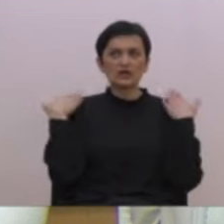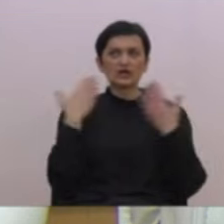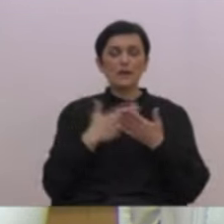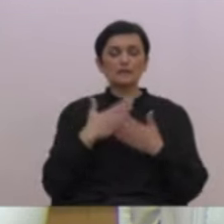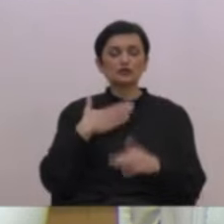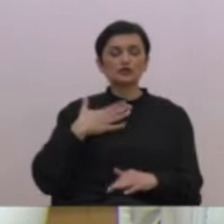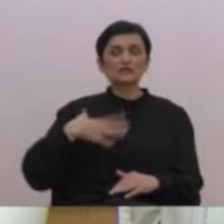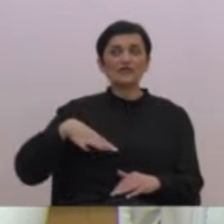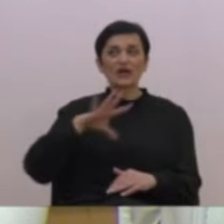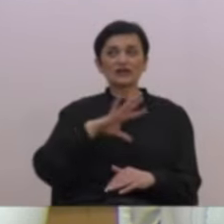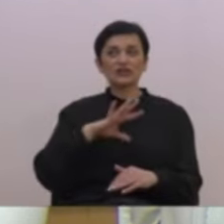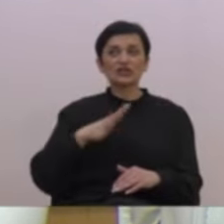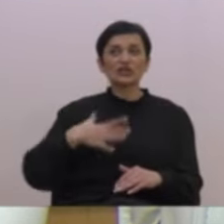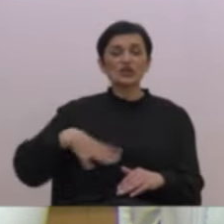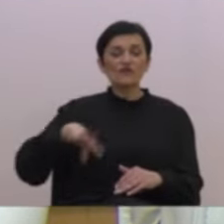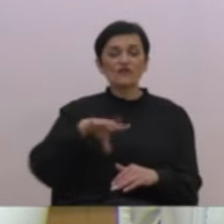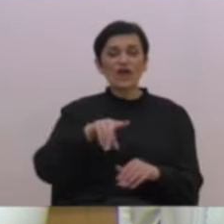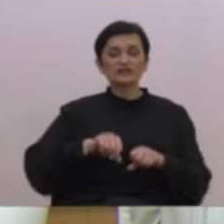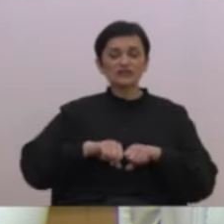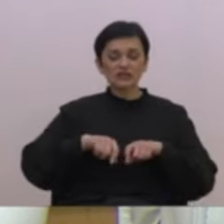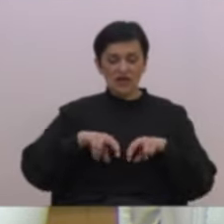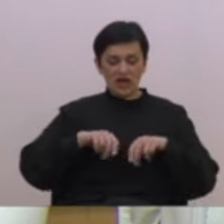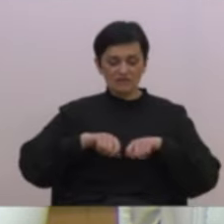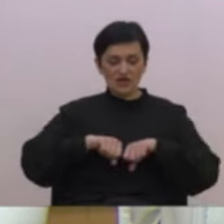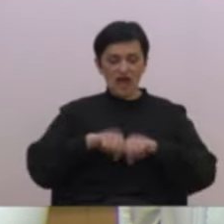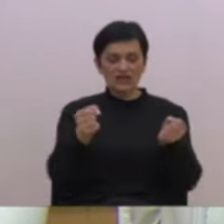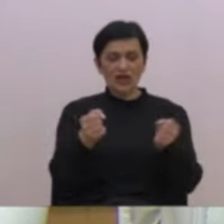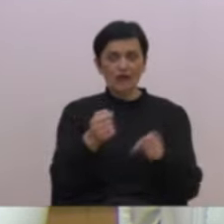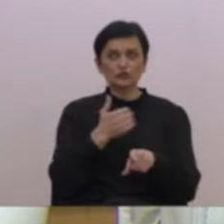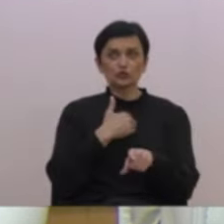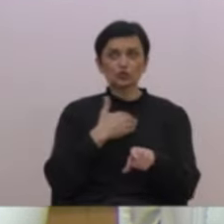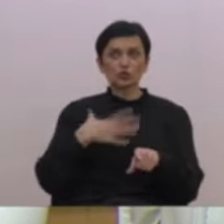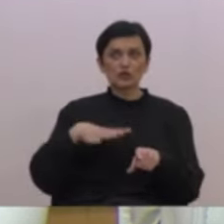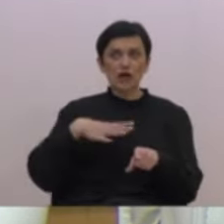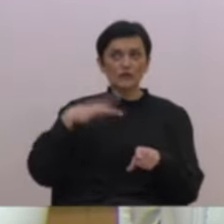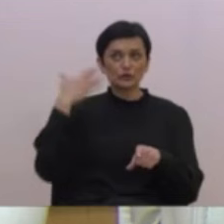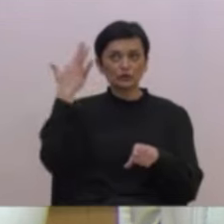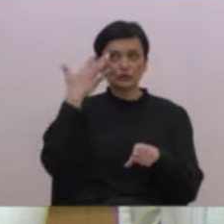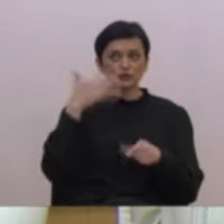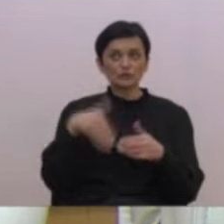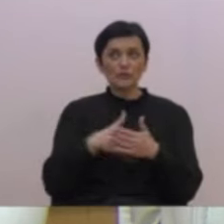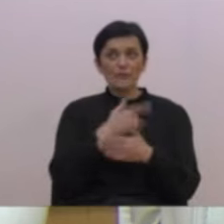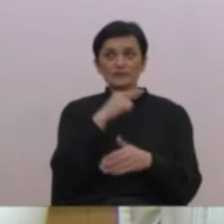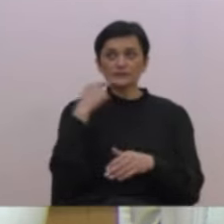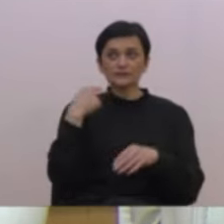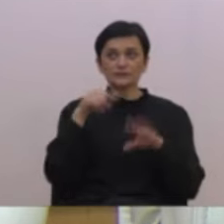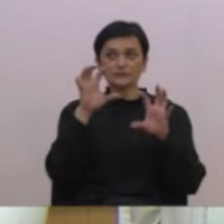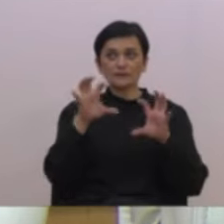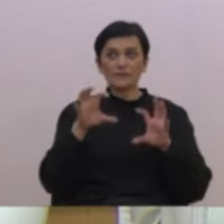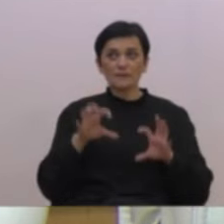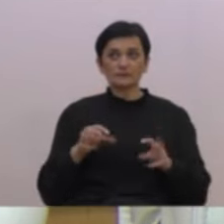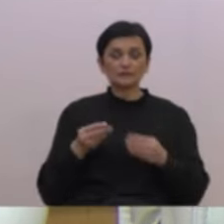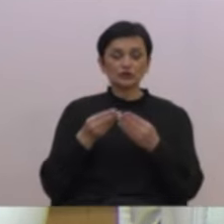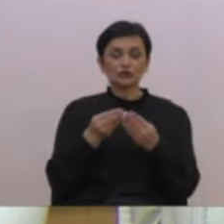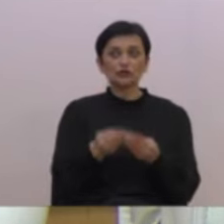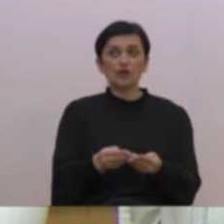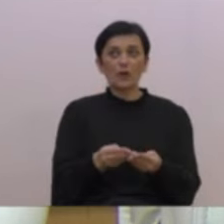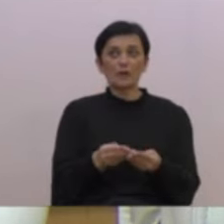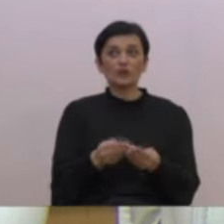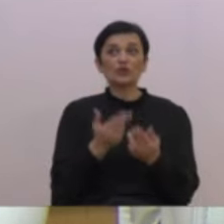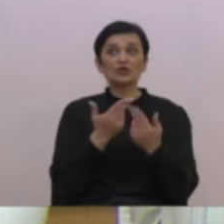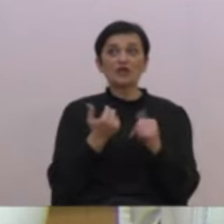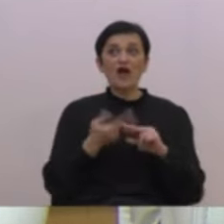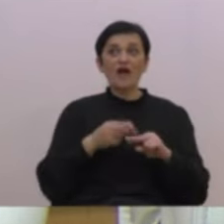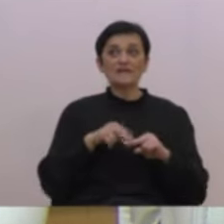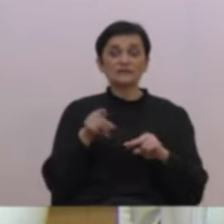ქვეყანა, ქვეყანა, რომლის გადატეხვაც ახლა უნდა ქართულ ოცნებას ახალი რუსული კანონმდებლობის შემოტანით. და